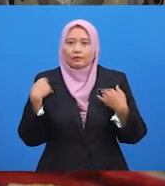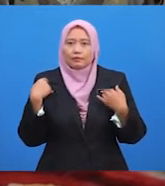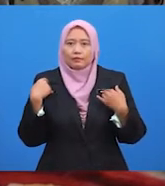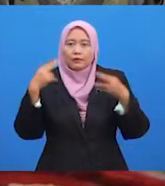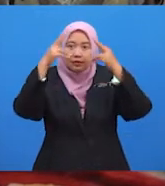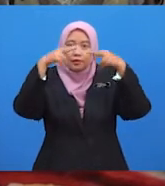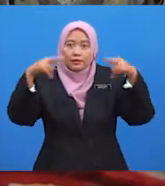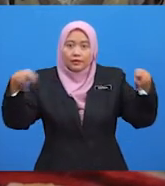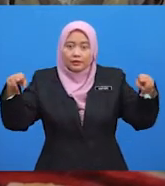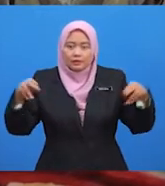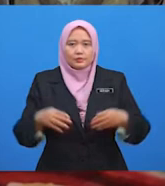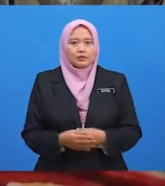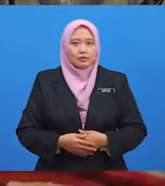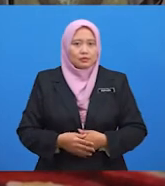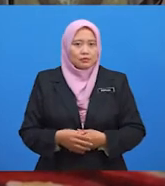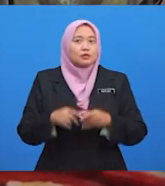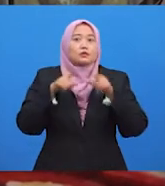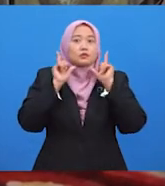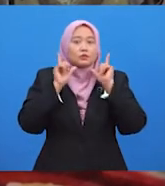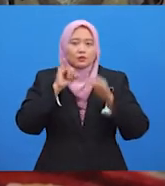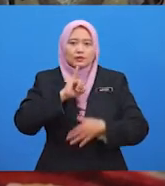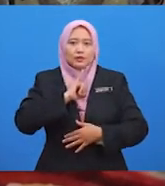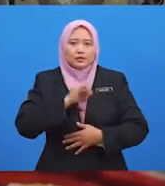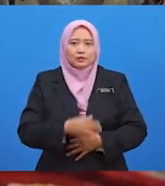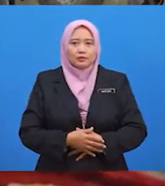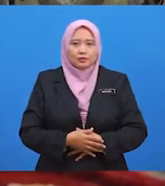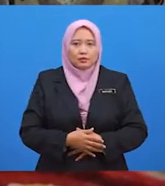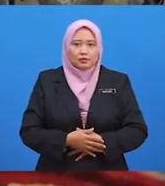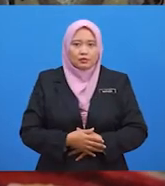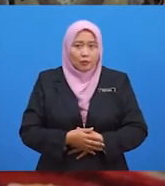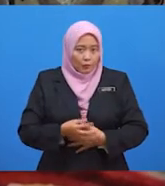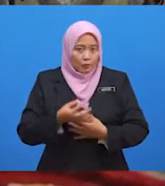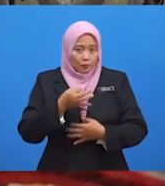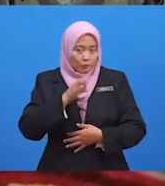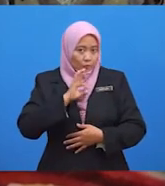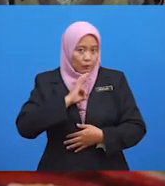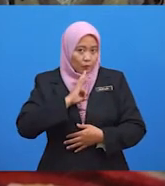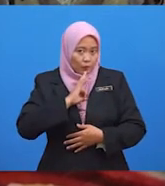Adakah butang baju atau lencana sekolah?